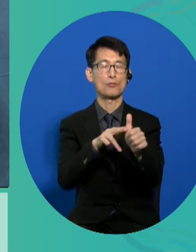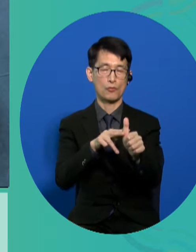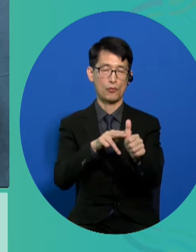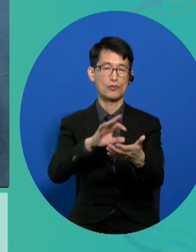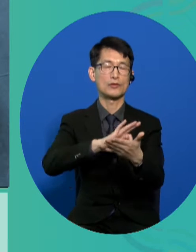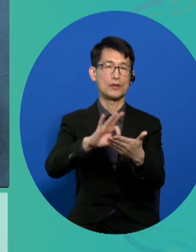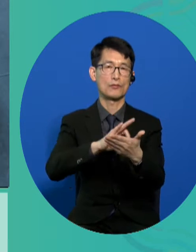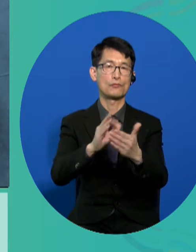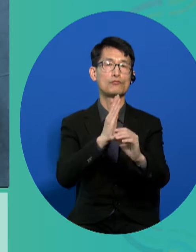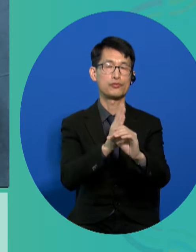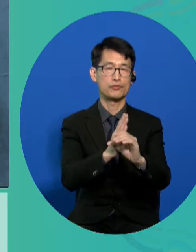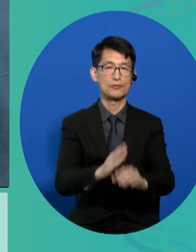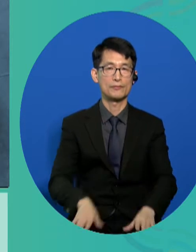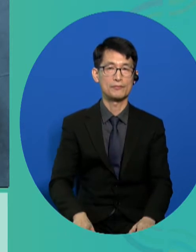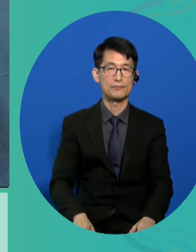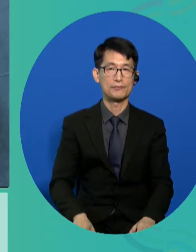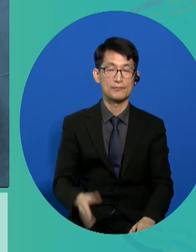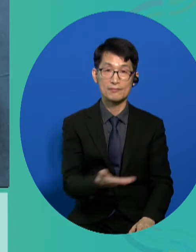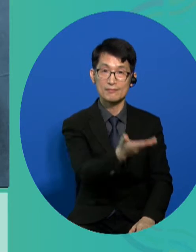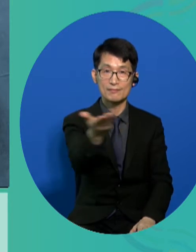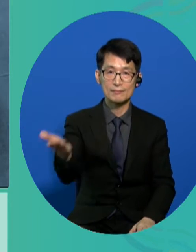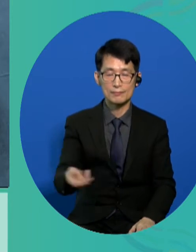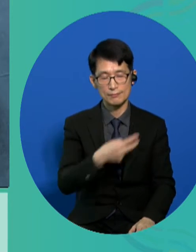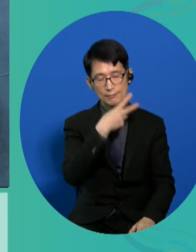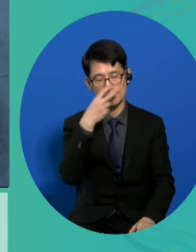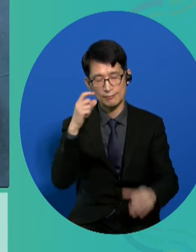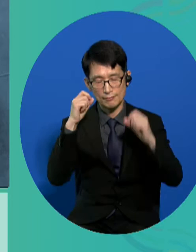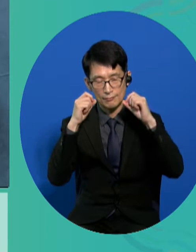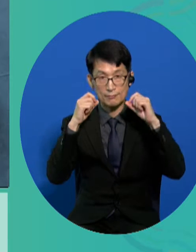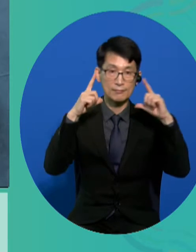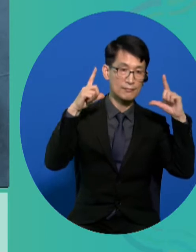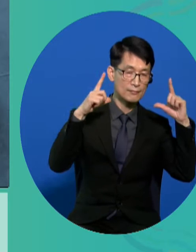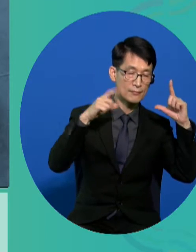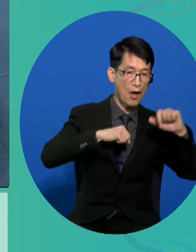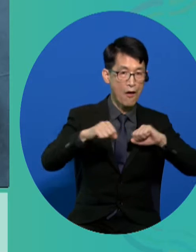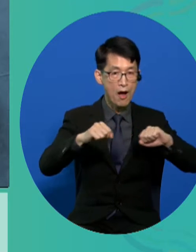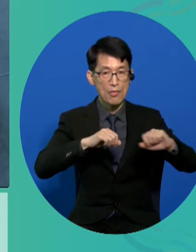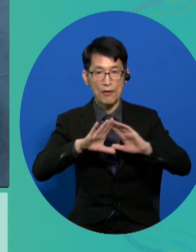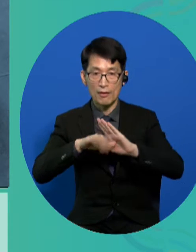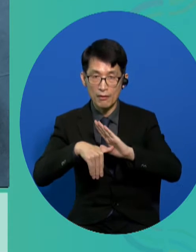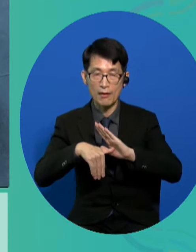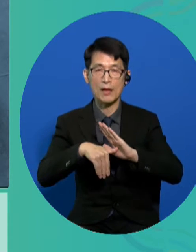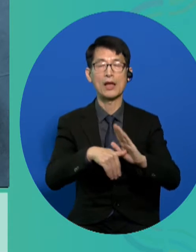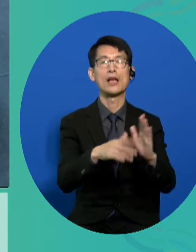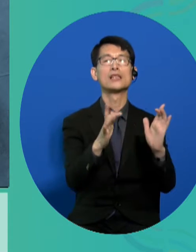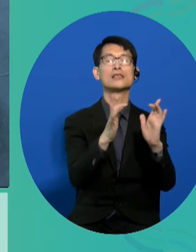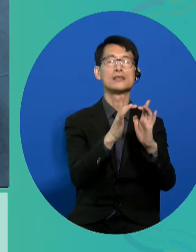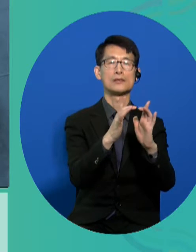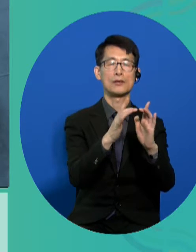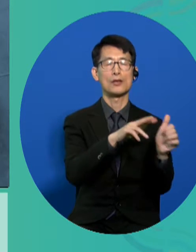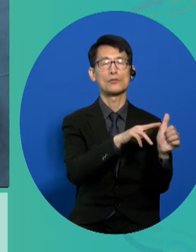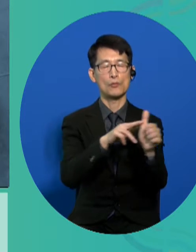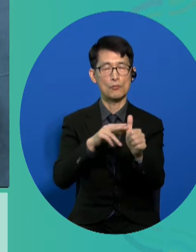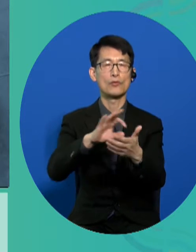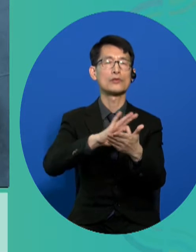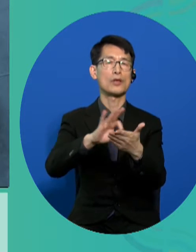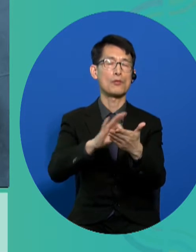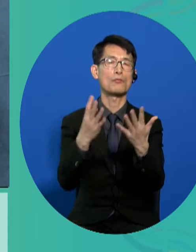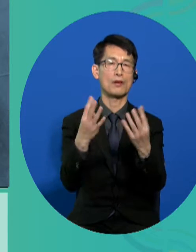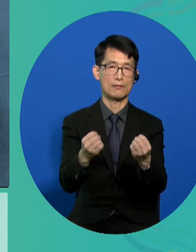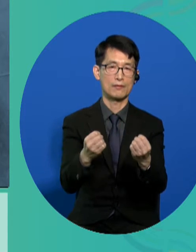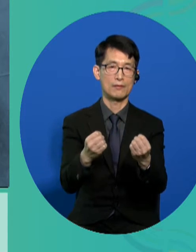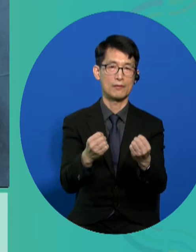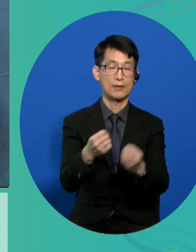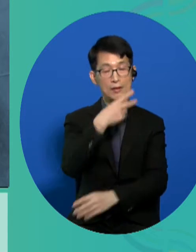우리는 잠에서 깨는 순간부터 잠이 드는 순간까지 실제로 기술을 사용하고 있습니다. 실제로 우리는 잠을 자는